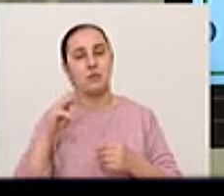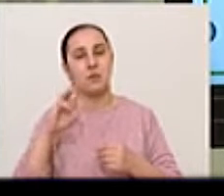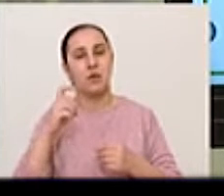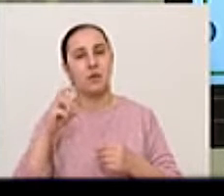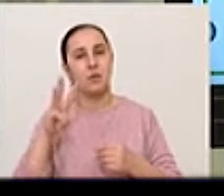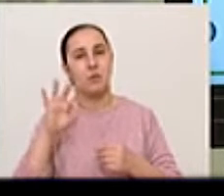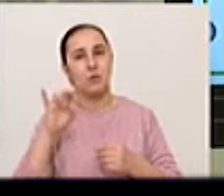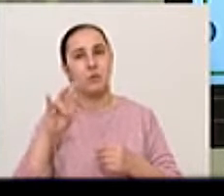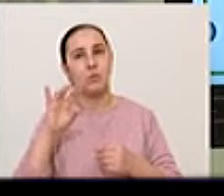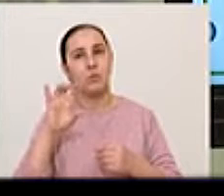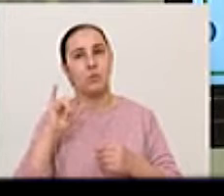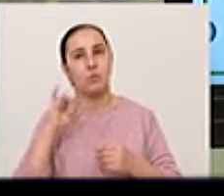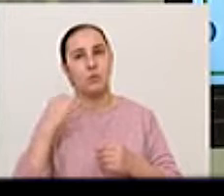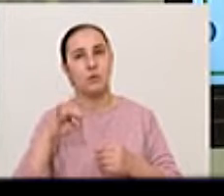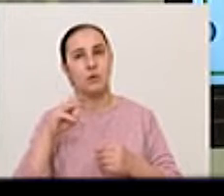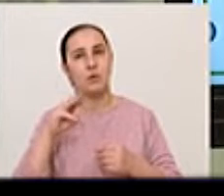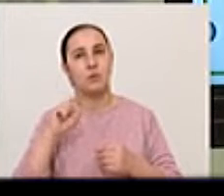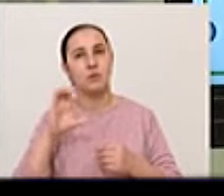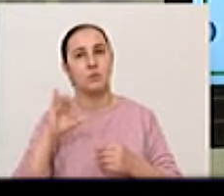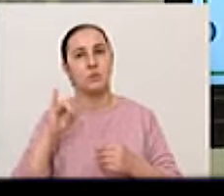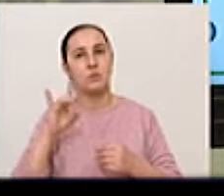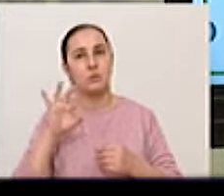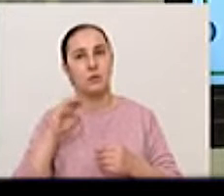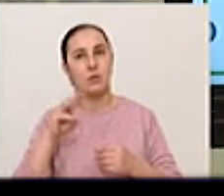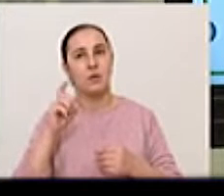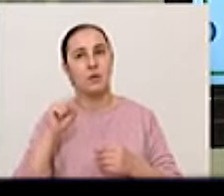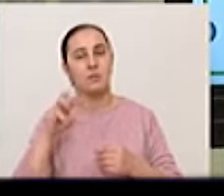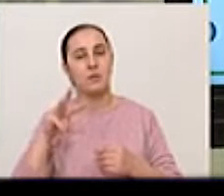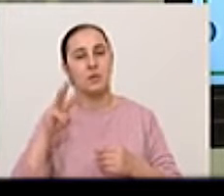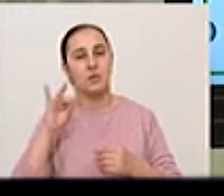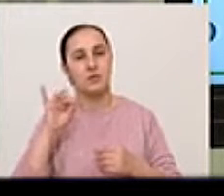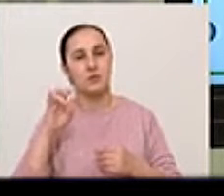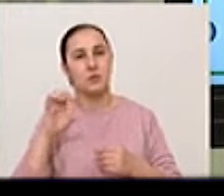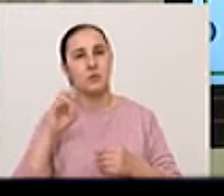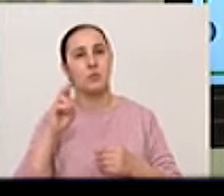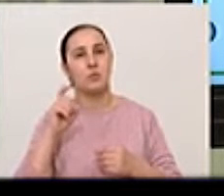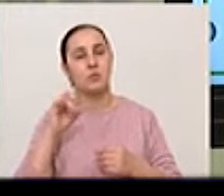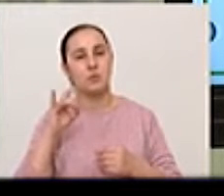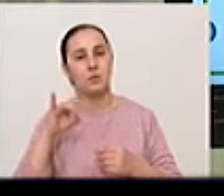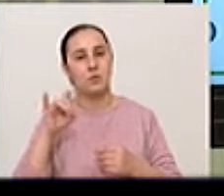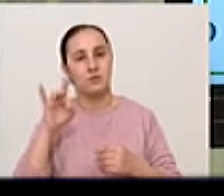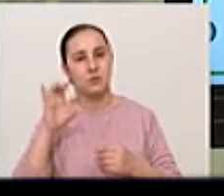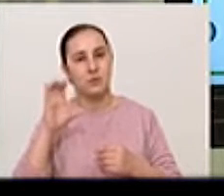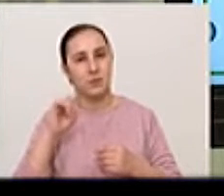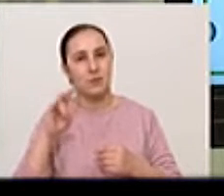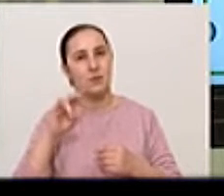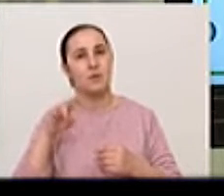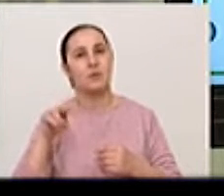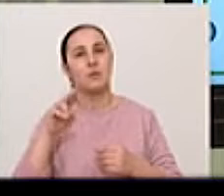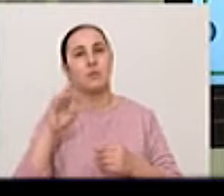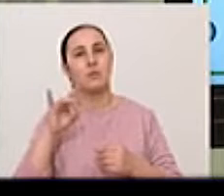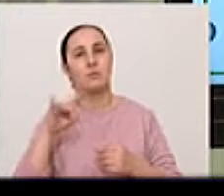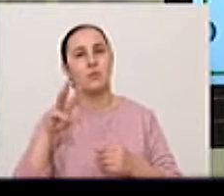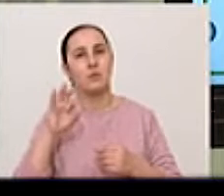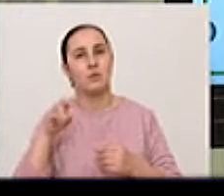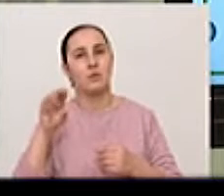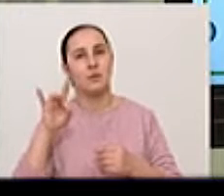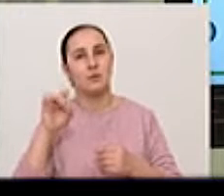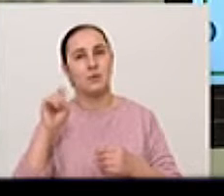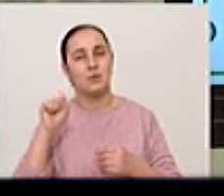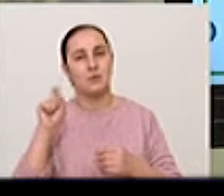uy, taassurot, hamjins, xursand, ko'rmoq, deraza, daraxt, xila,